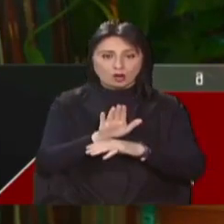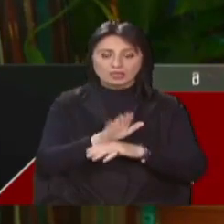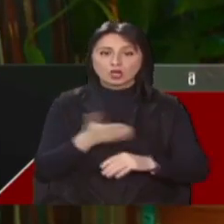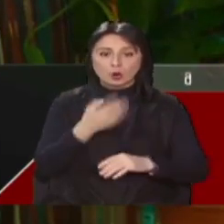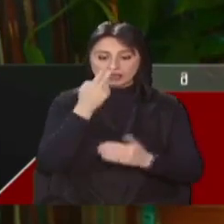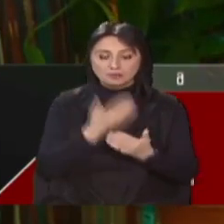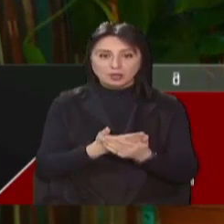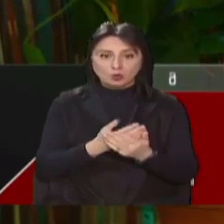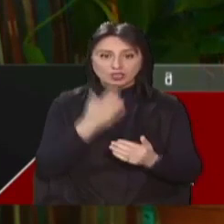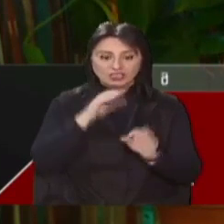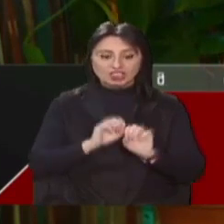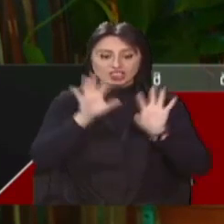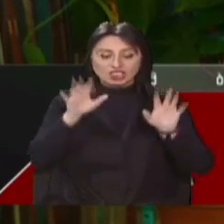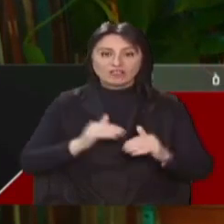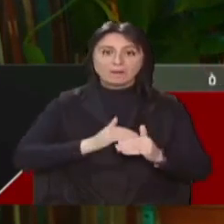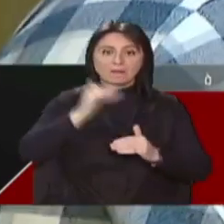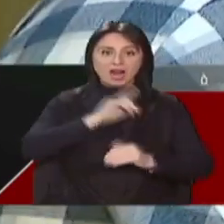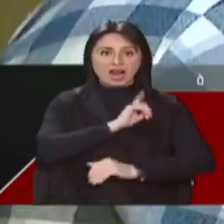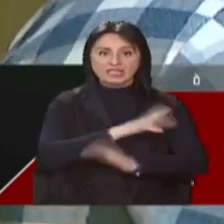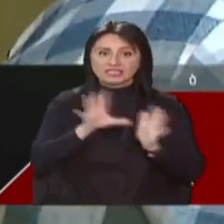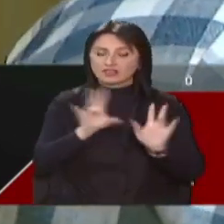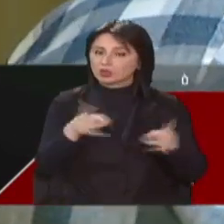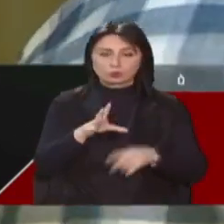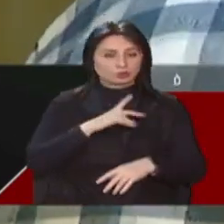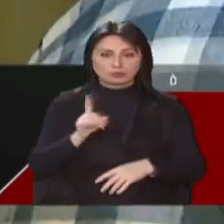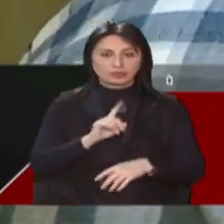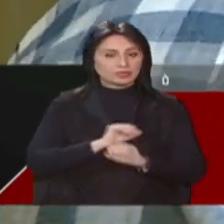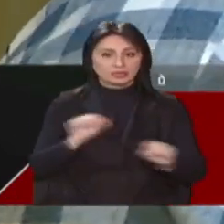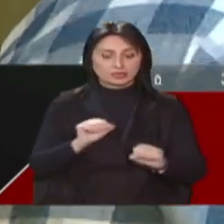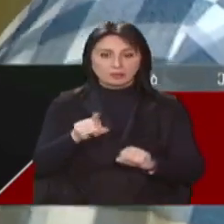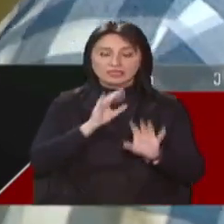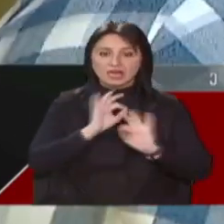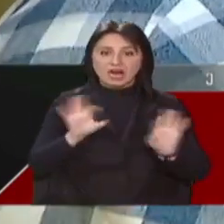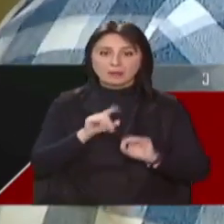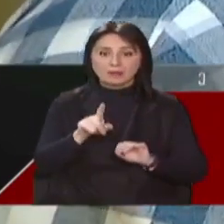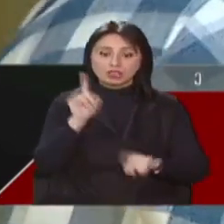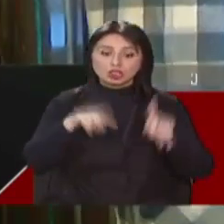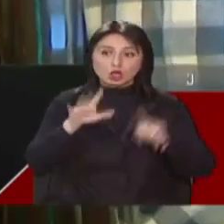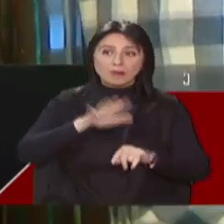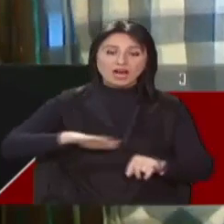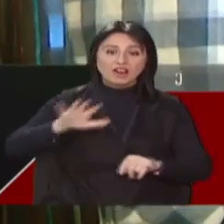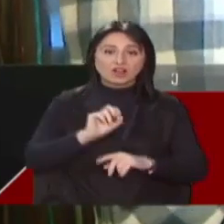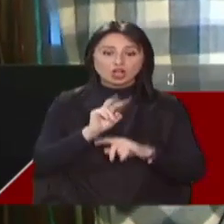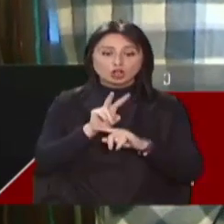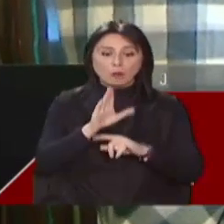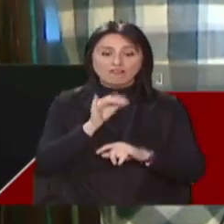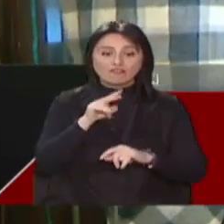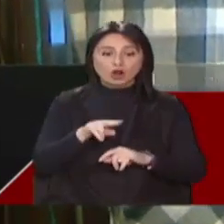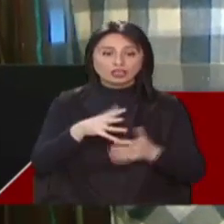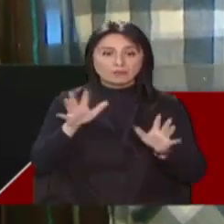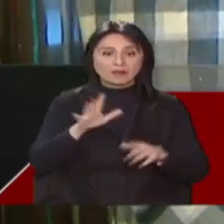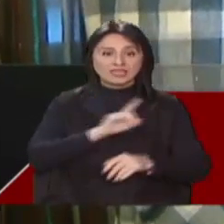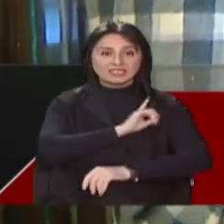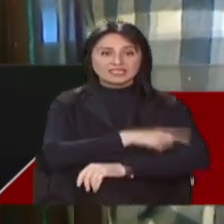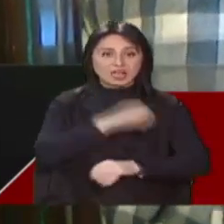რომლის მიხედვითაც შადრევანში მაღალი ძაბვა არ უნდა იყოს. მისი განმარტებით ზოგიერთმა ქვეყნებმა 12 ვოლტზე მეტი